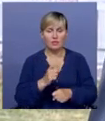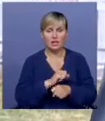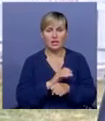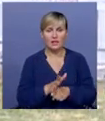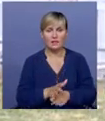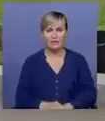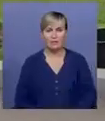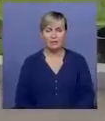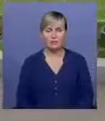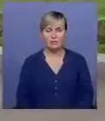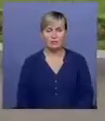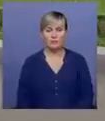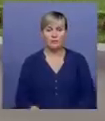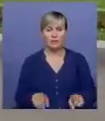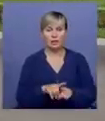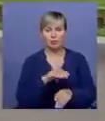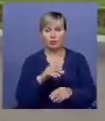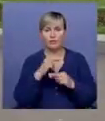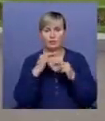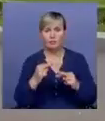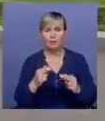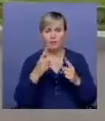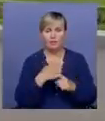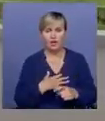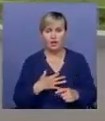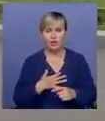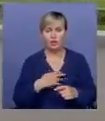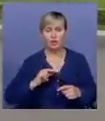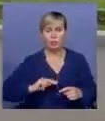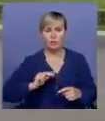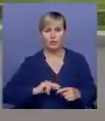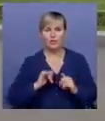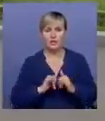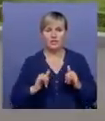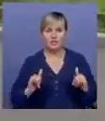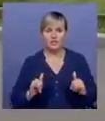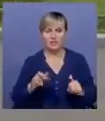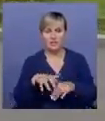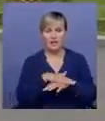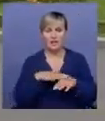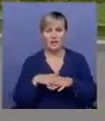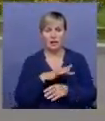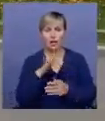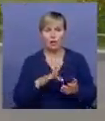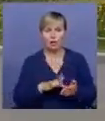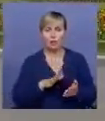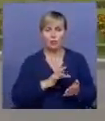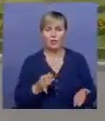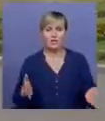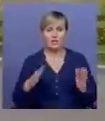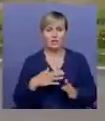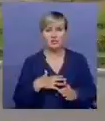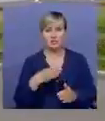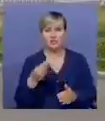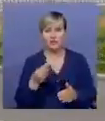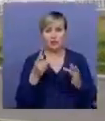коронавируса. Такой уровень внимания свидетельствует о важной роли Алматы в развитии экономики и политики страны. Город был и остается ключевым